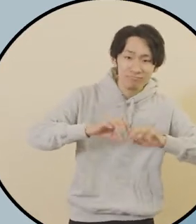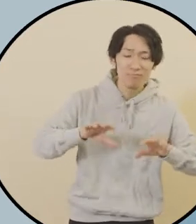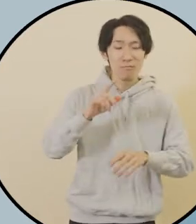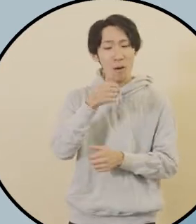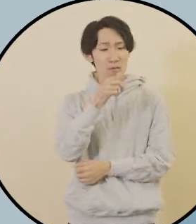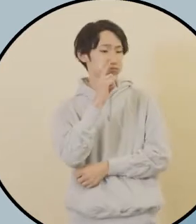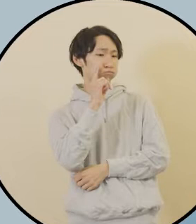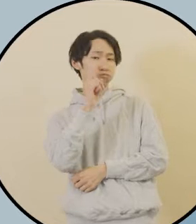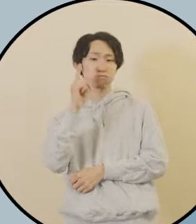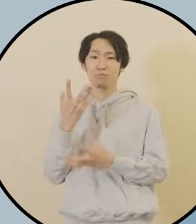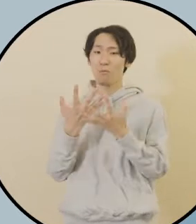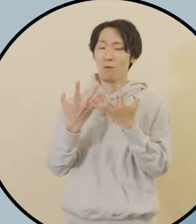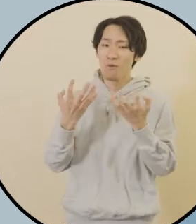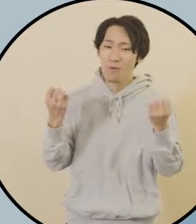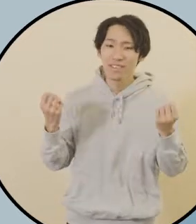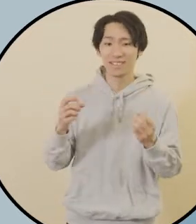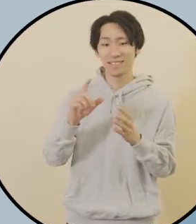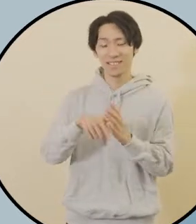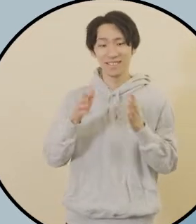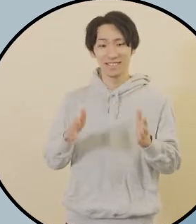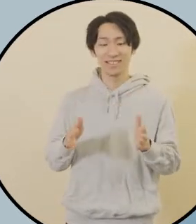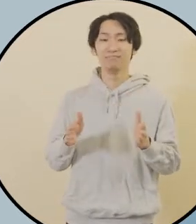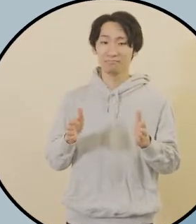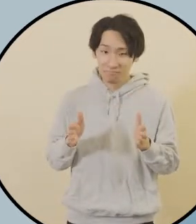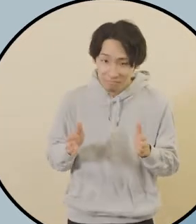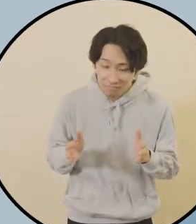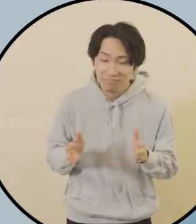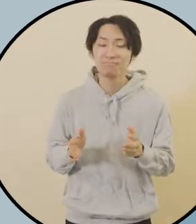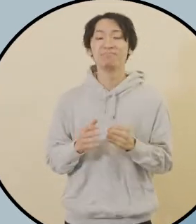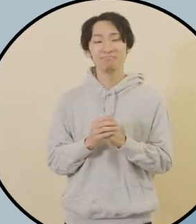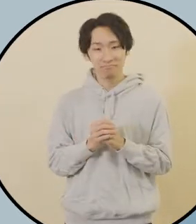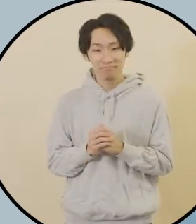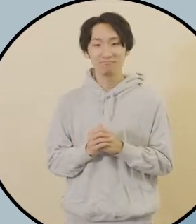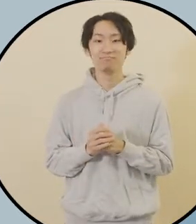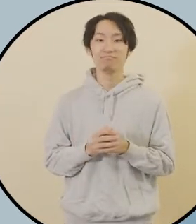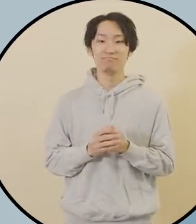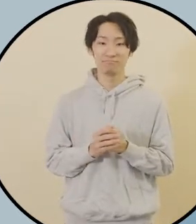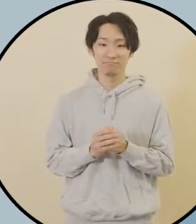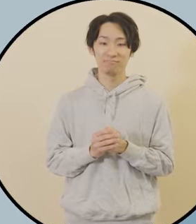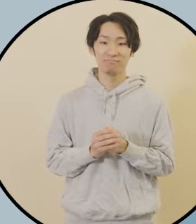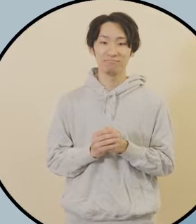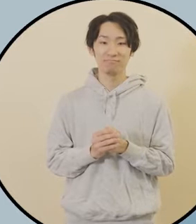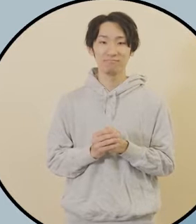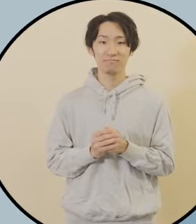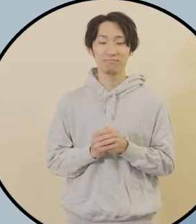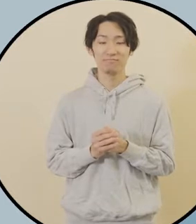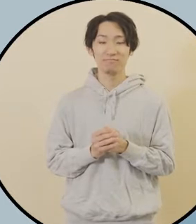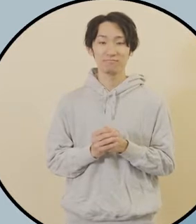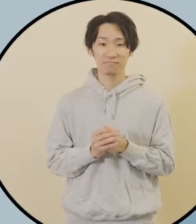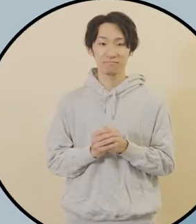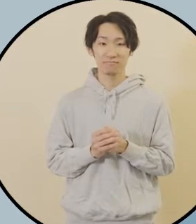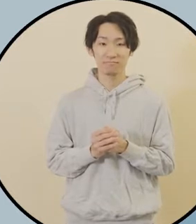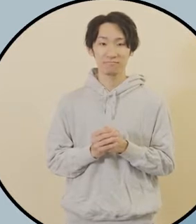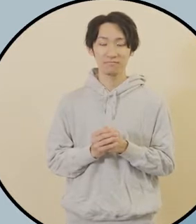されて間もない頃でまぁ各種メディアでも lgbt いうワードが頻繁に行くを取り上げられるよう